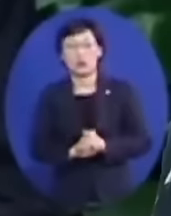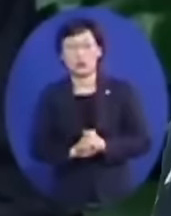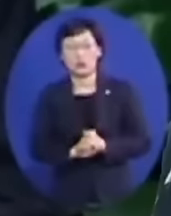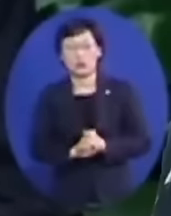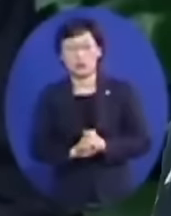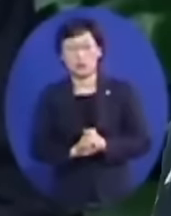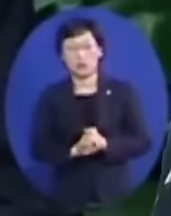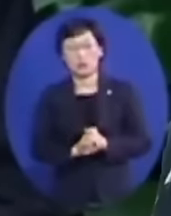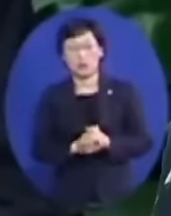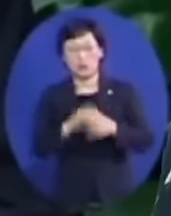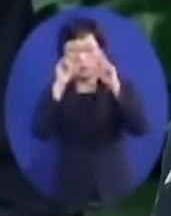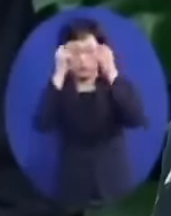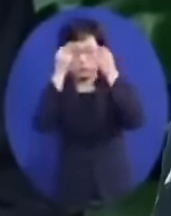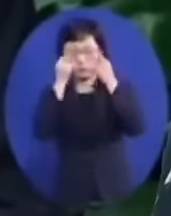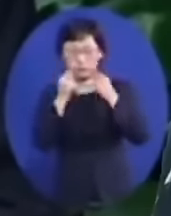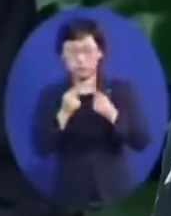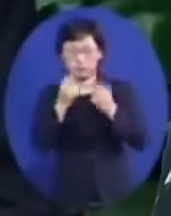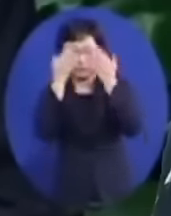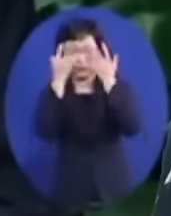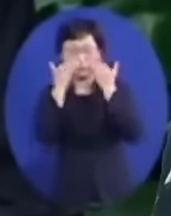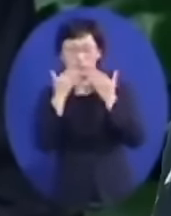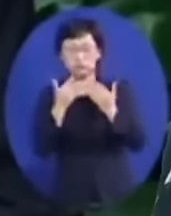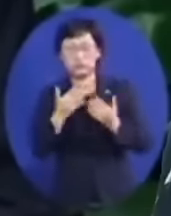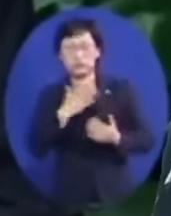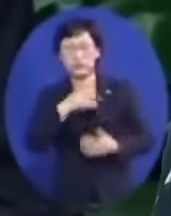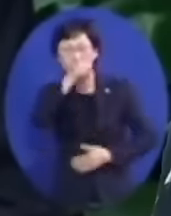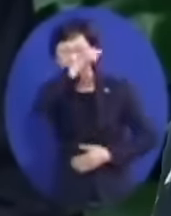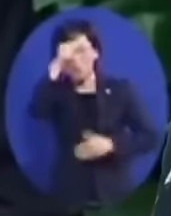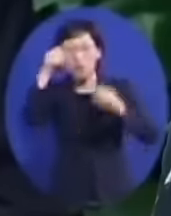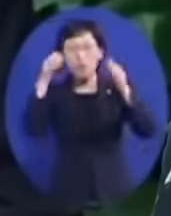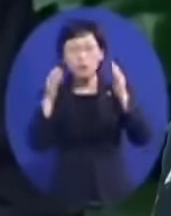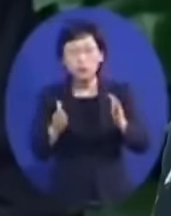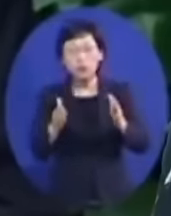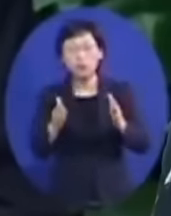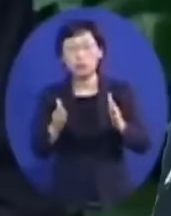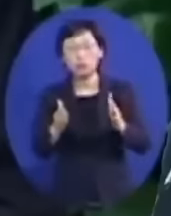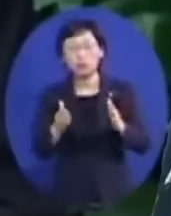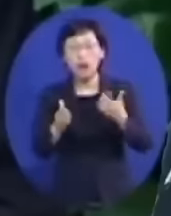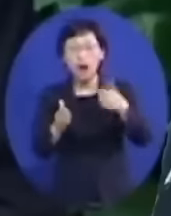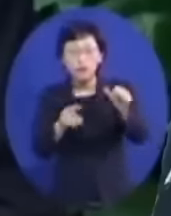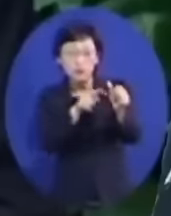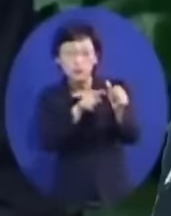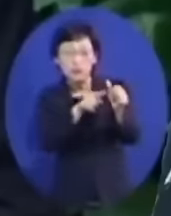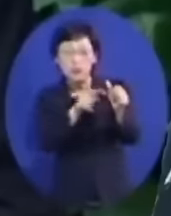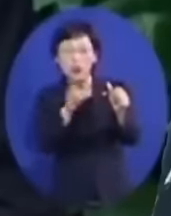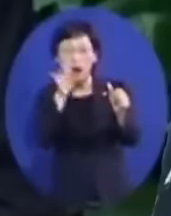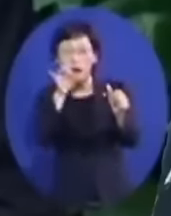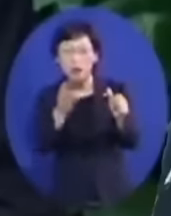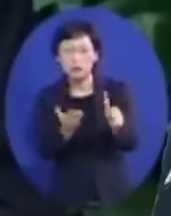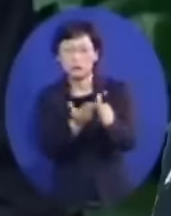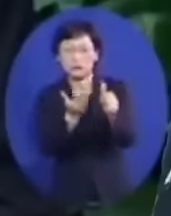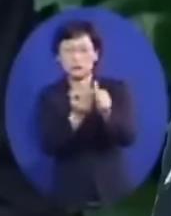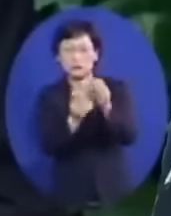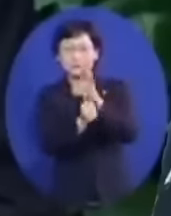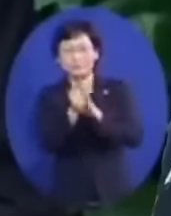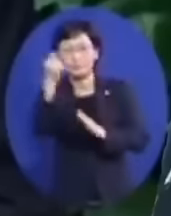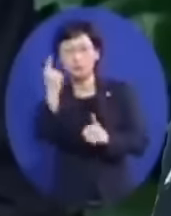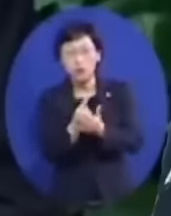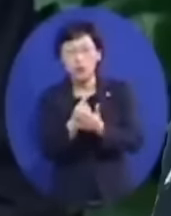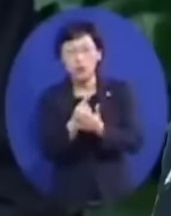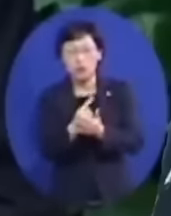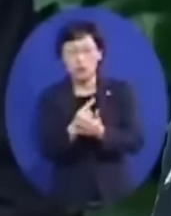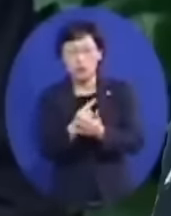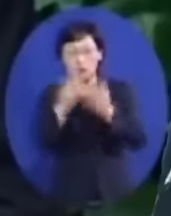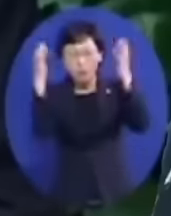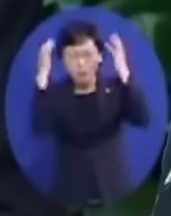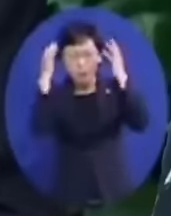자기가 내 앞에 눈물을 툭툭 흘리면서 내가 한 평생을 그 자식 하나 키워놓으면 희망이 있을 거라 해서 그렇게